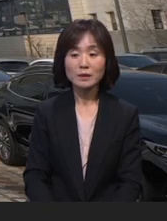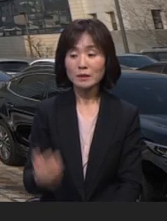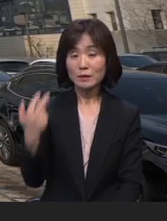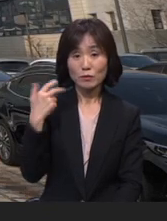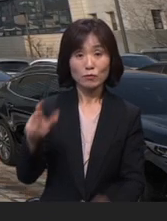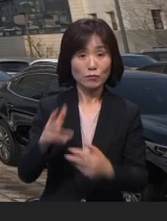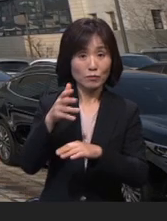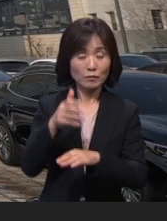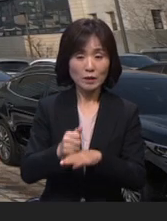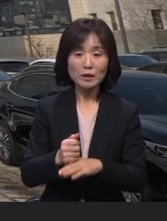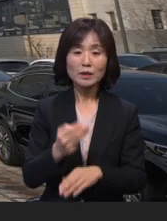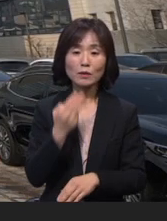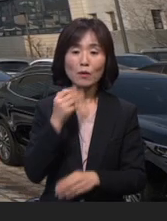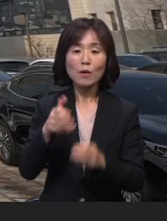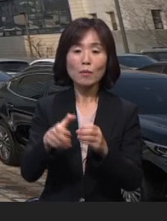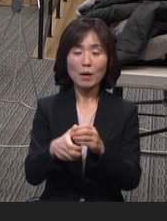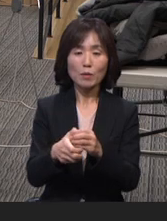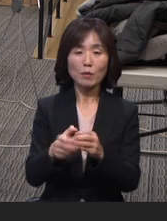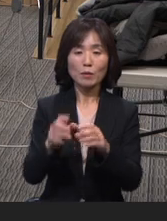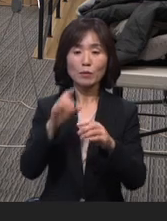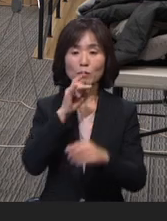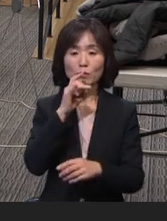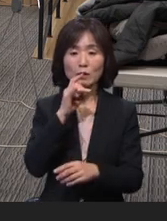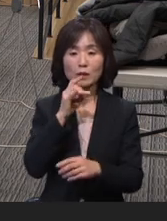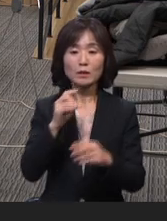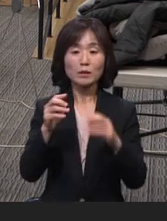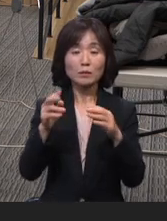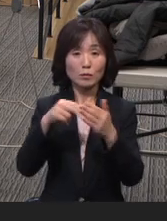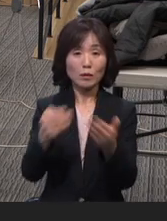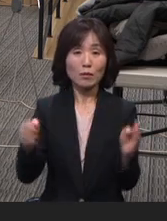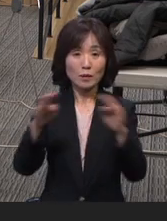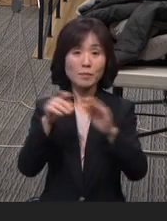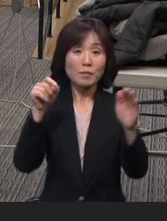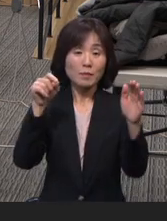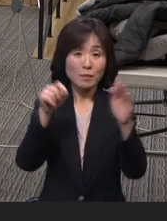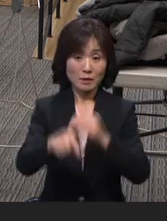지난 주말 서울 마포 중앙도서관을 찾았습니다.